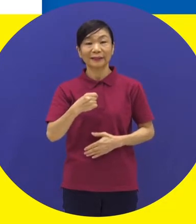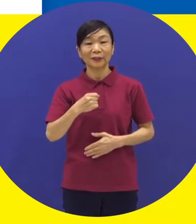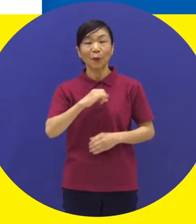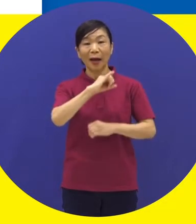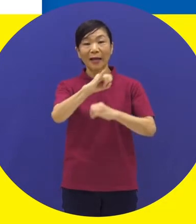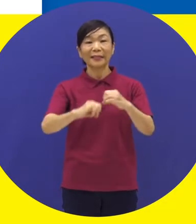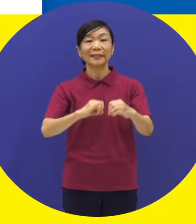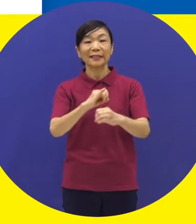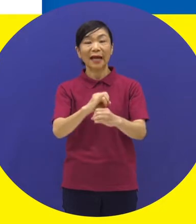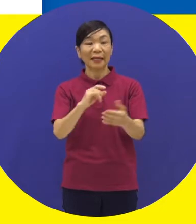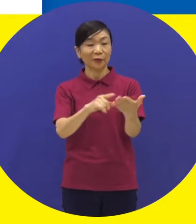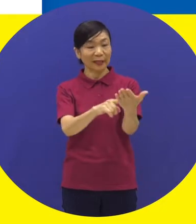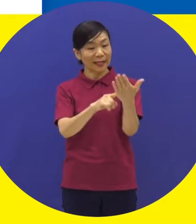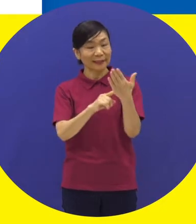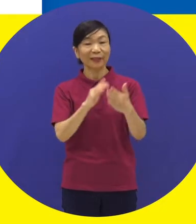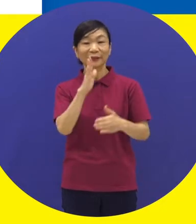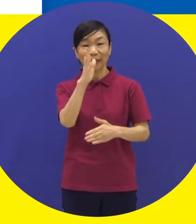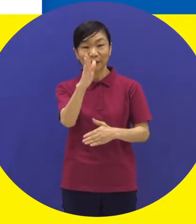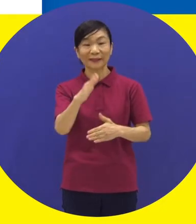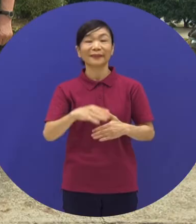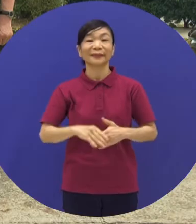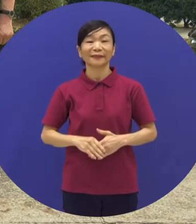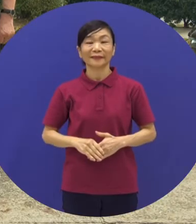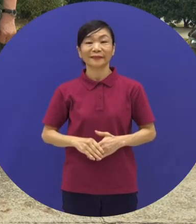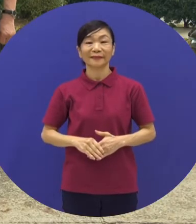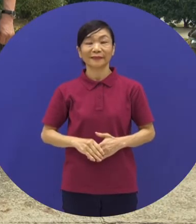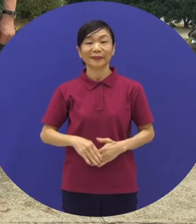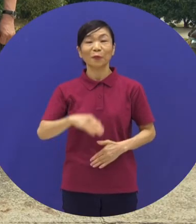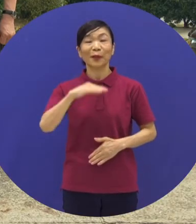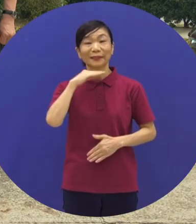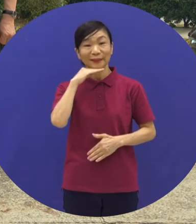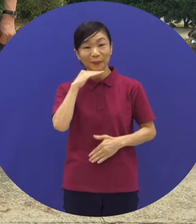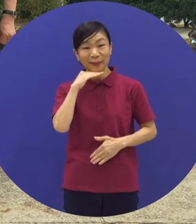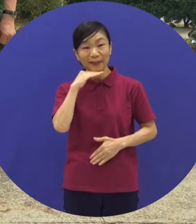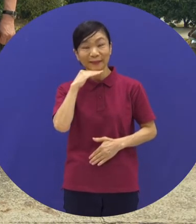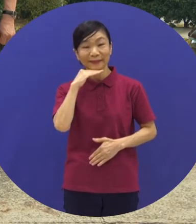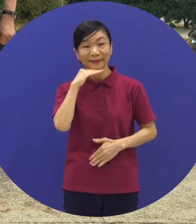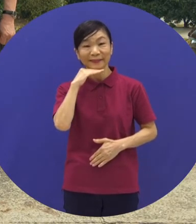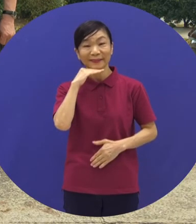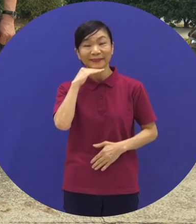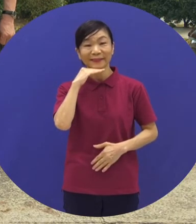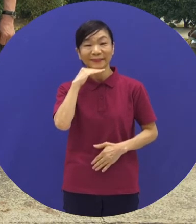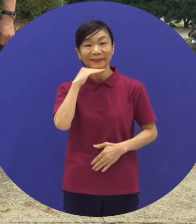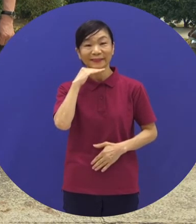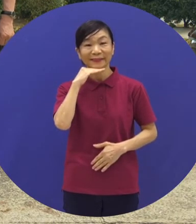はキラッと佐世保で検索してください。 お待ちしてます。